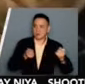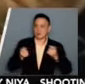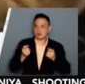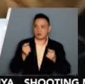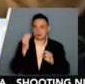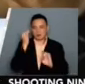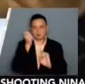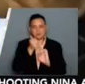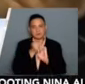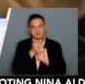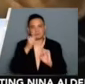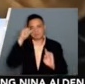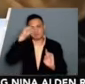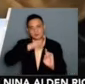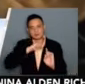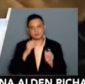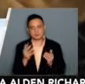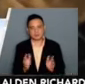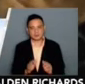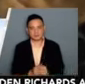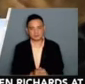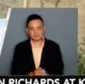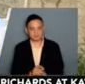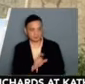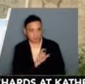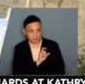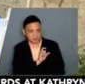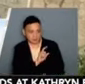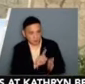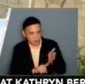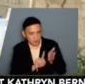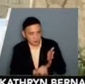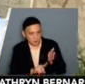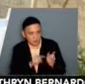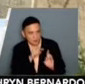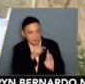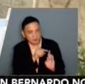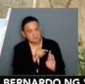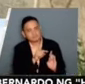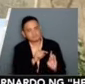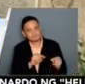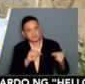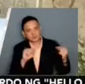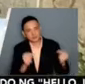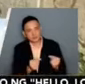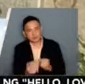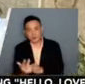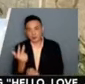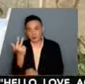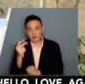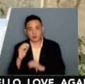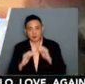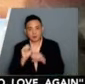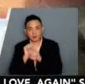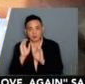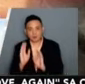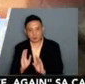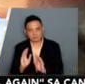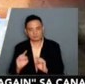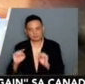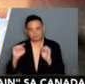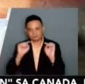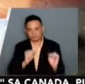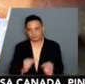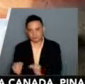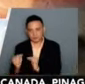lior ayon sa PNP sugatan ng driver at tatlo niyang kasama na pawang mga construction worker makikipagtulungan daw ang mga sangkot